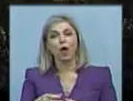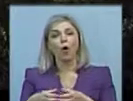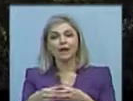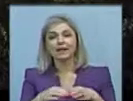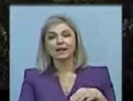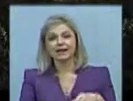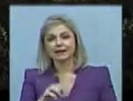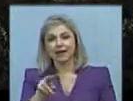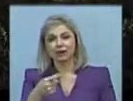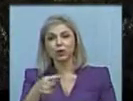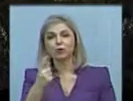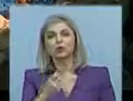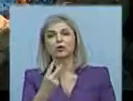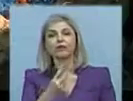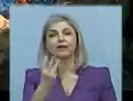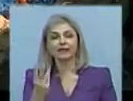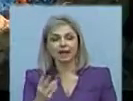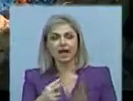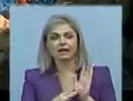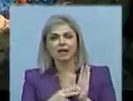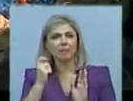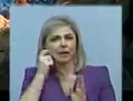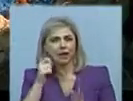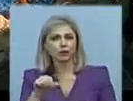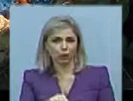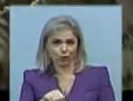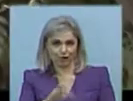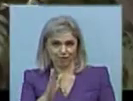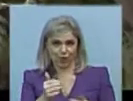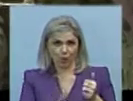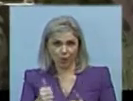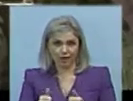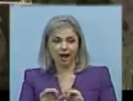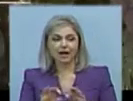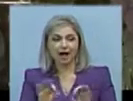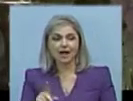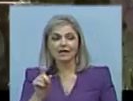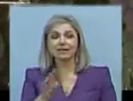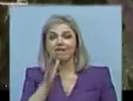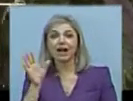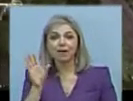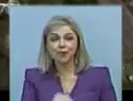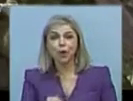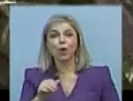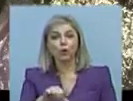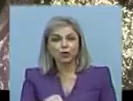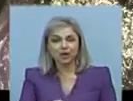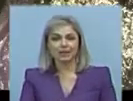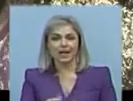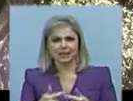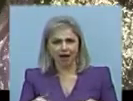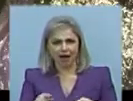садочку номер 123 «Синичка». 7-й рік беруть участь у конкурсі. Розповідають, за час участі заклад змінився.